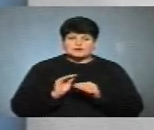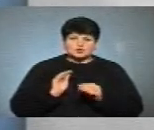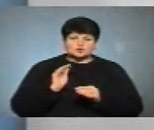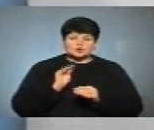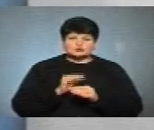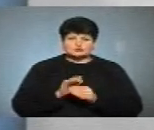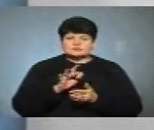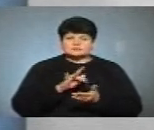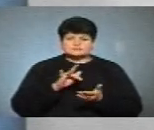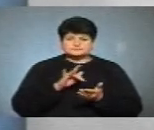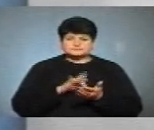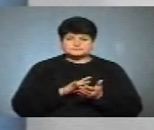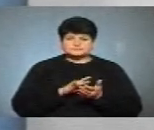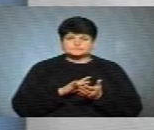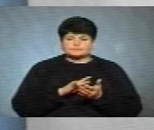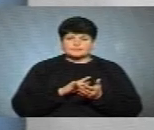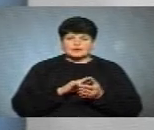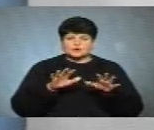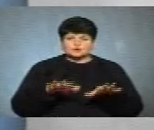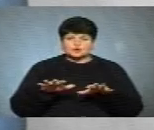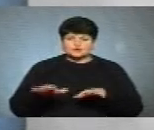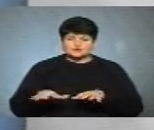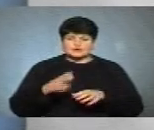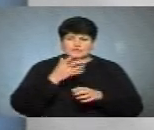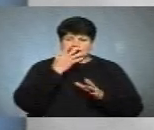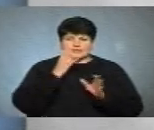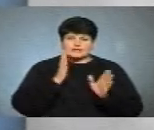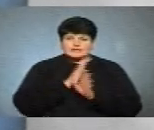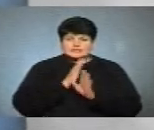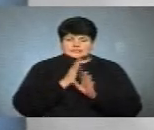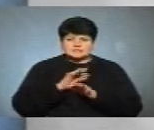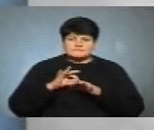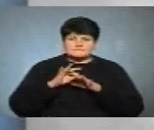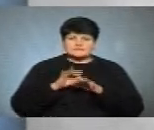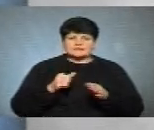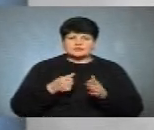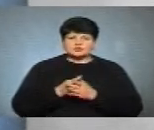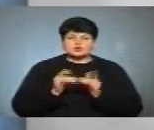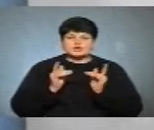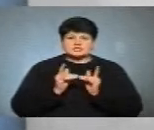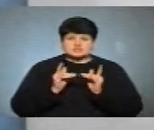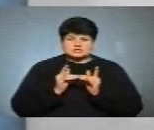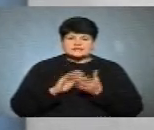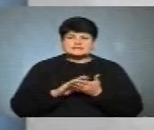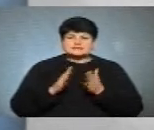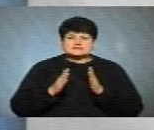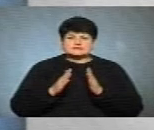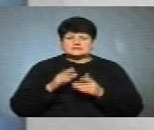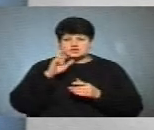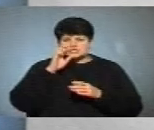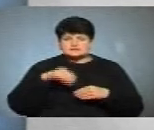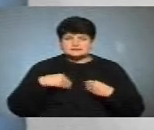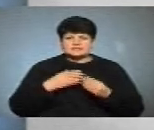додаткових централізованих точок кисню підведенням до ліжка. Так що станом держава ставить перед